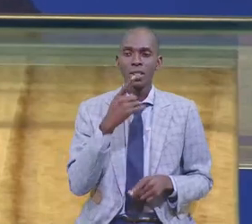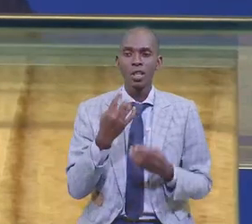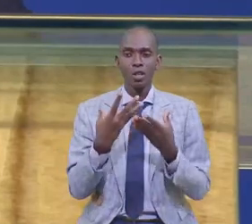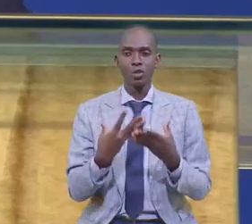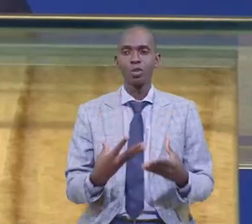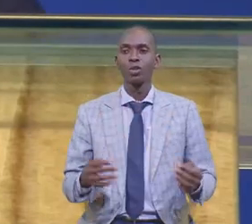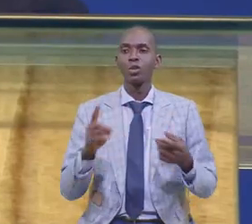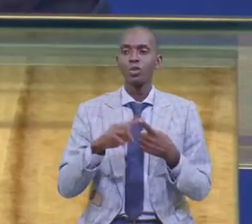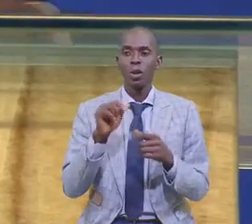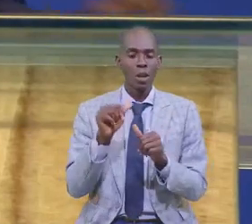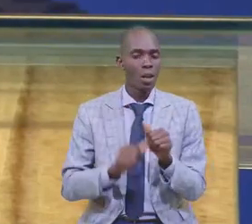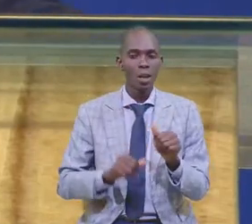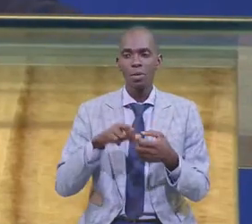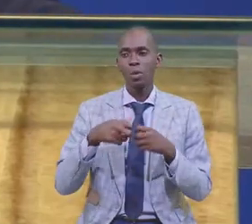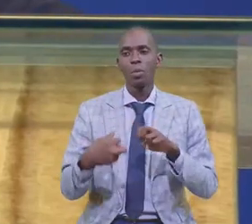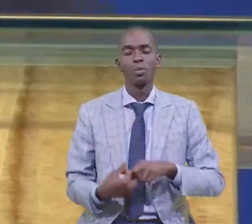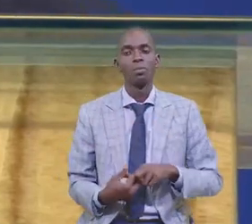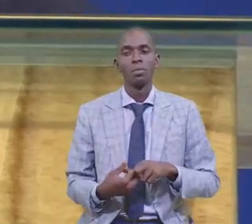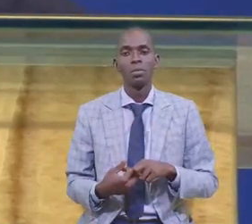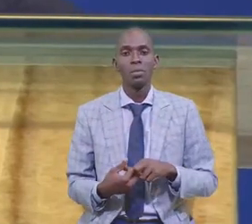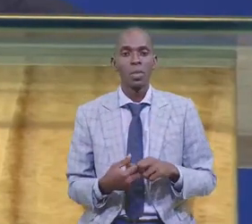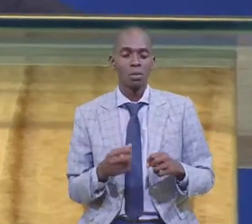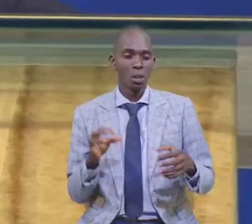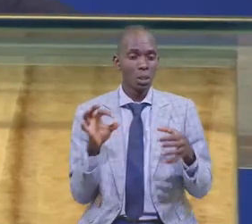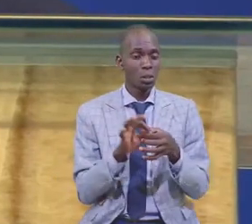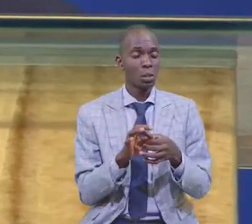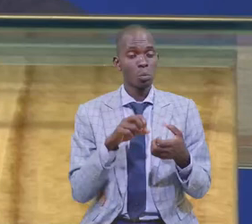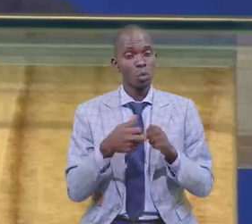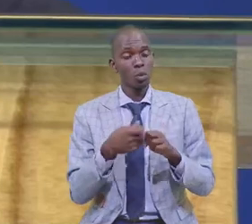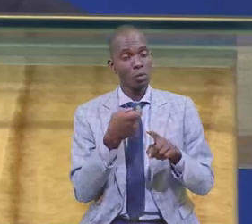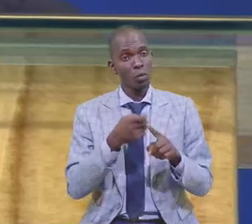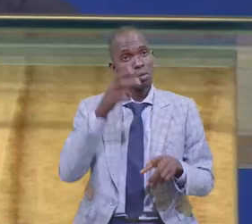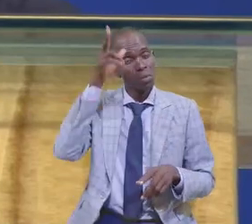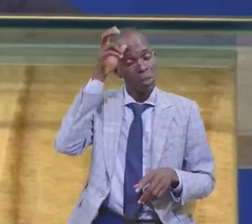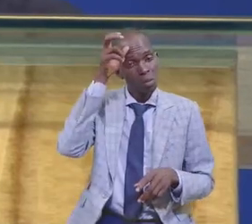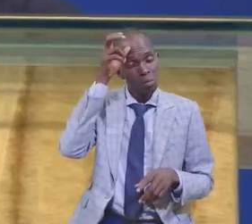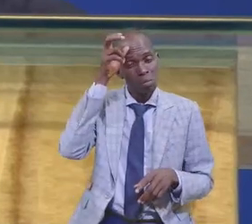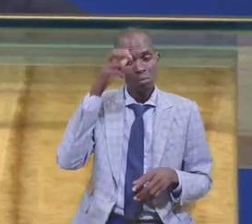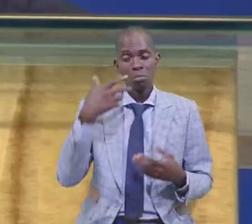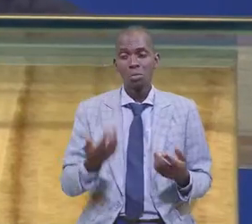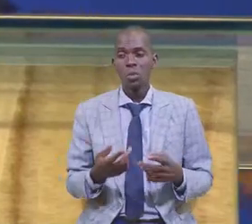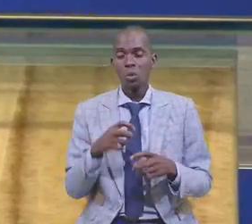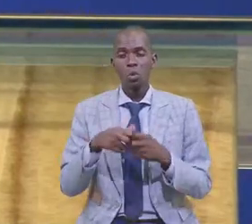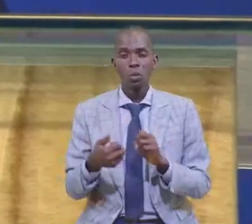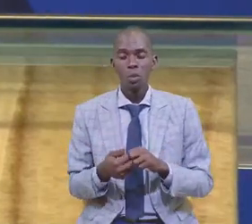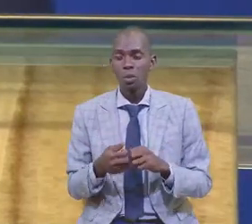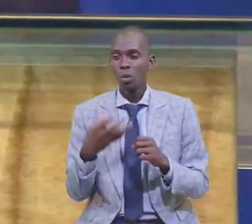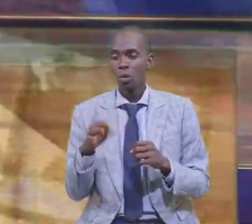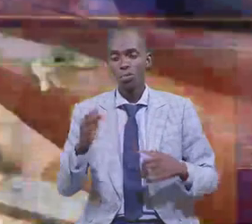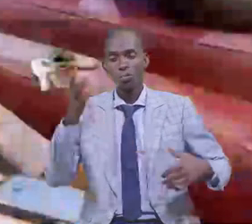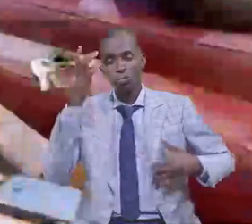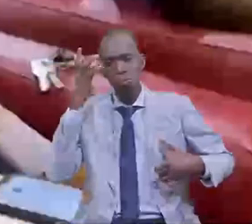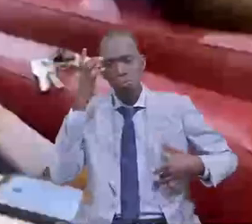Il est la solution à tout problème. Attaché par les démons, ou bien affligé par les